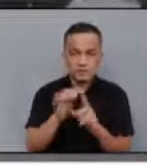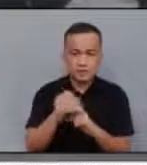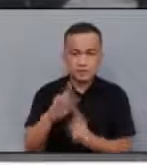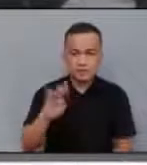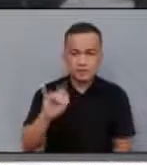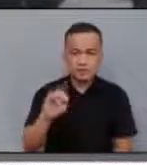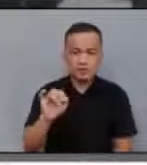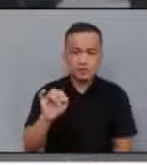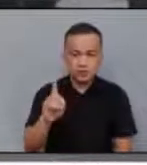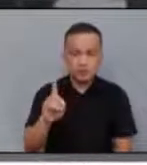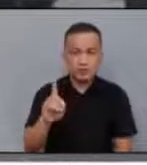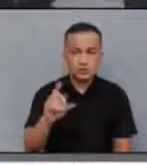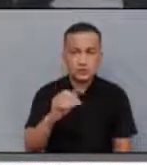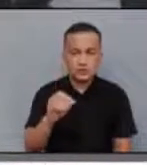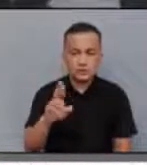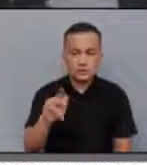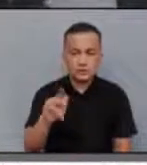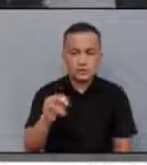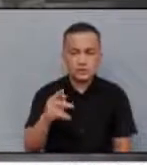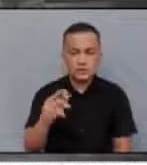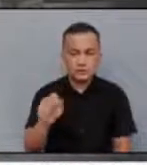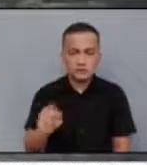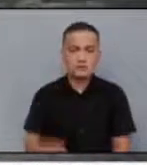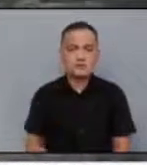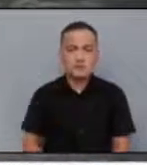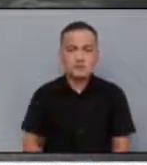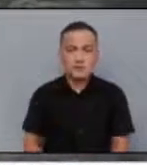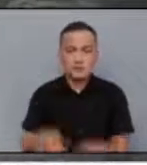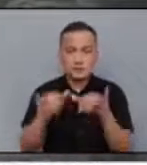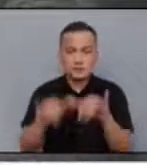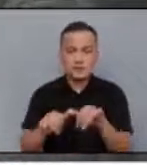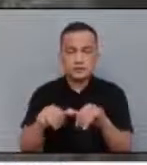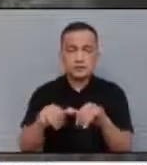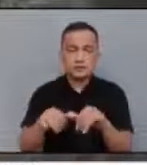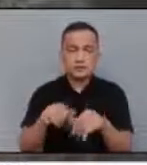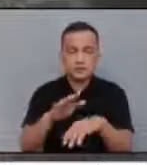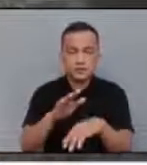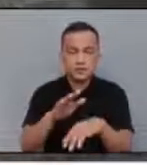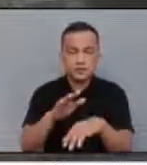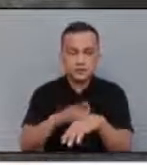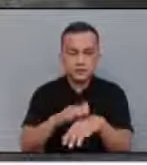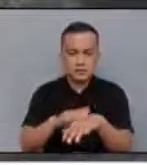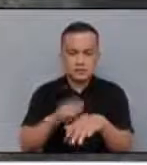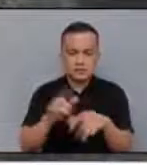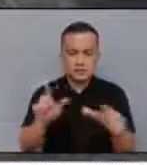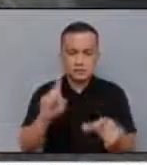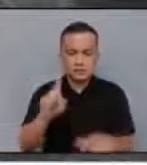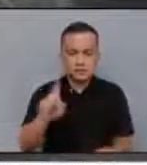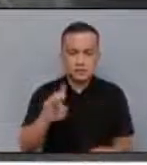Rangas. Nananatili pa rin sa Alert Level 1 ang Mount Bulusan dyan sa Sorsogon.